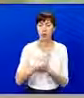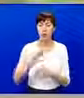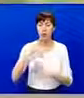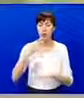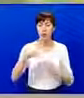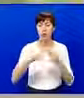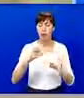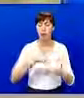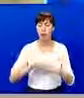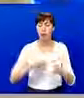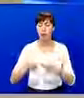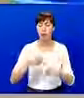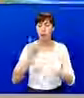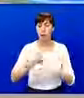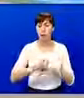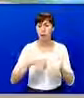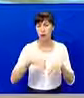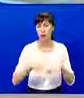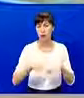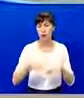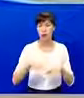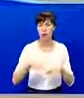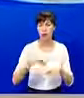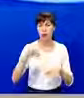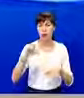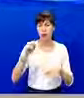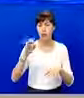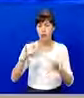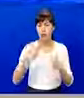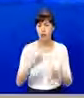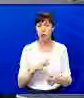жер инспекциясы басқарма басшысының орынбасары Алтынбек Мырзаев мәлімдеді.